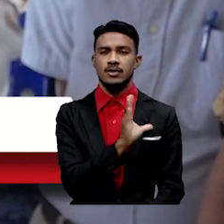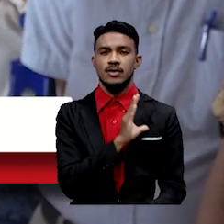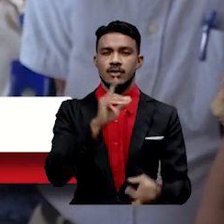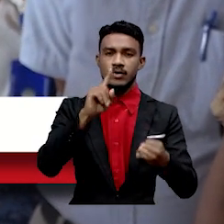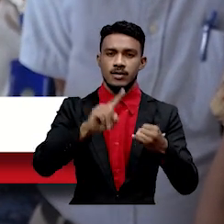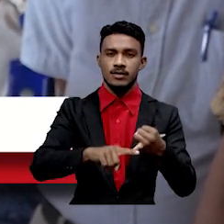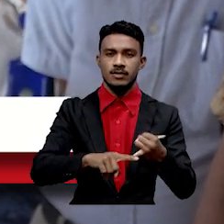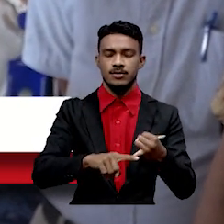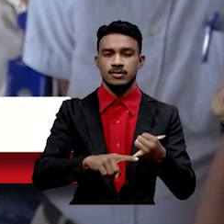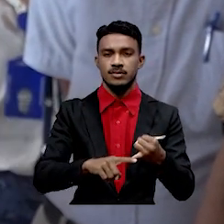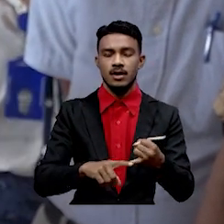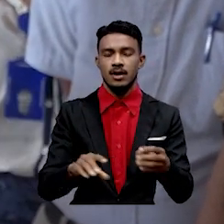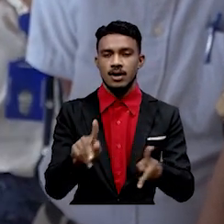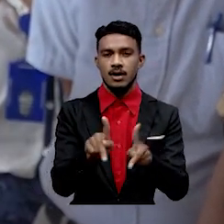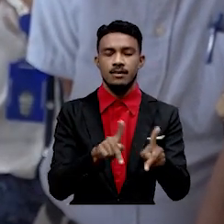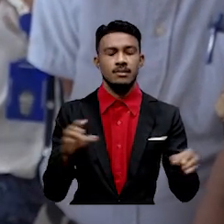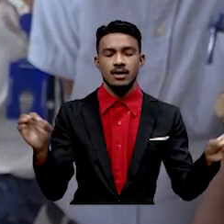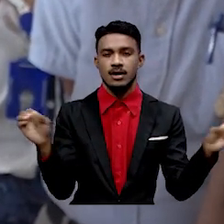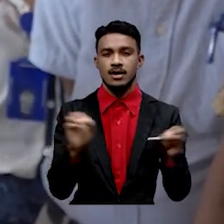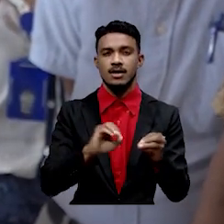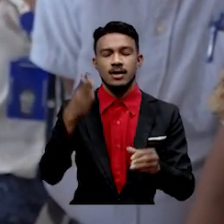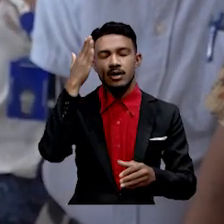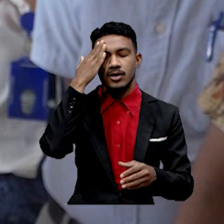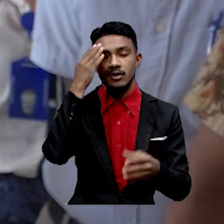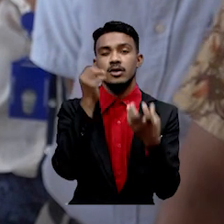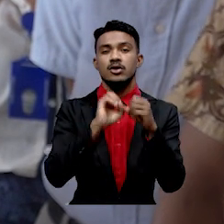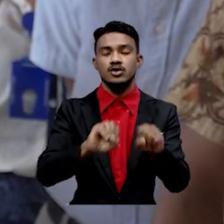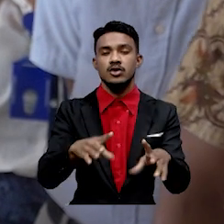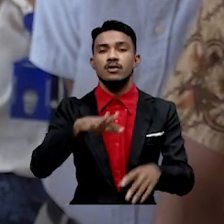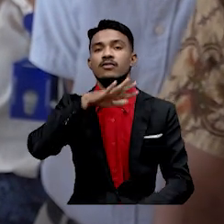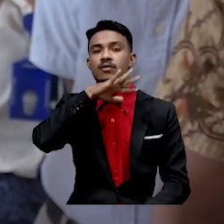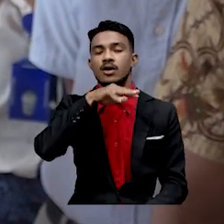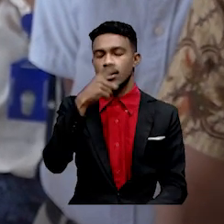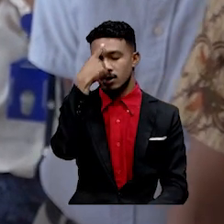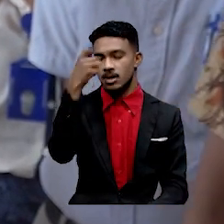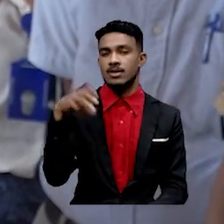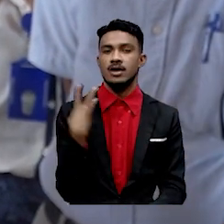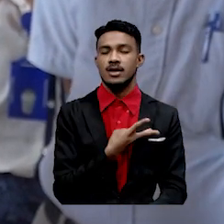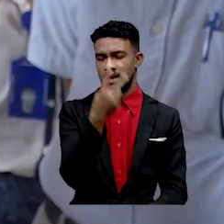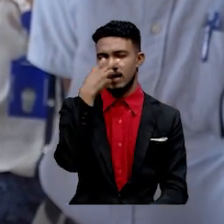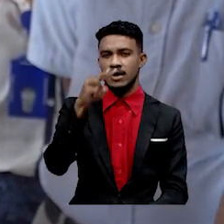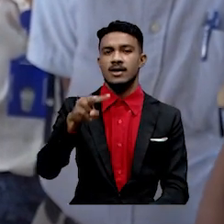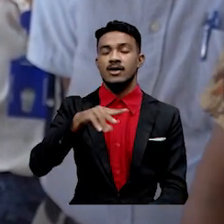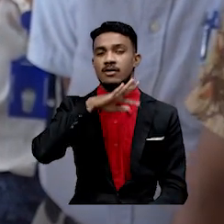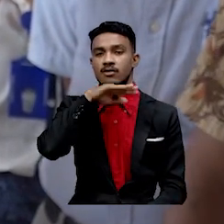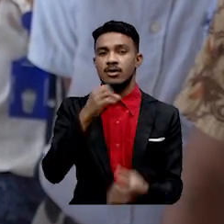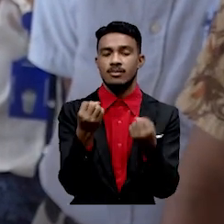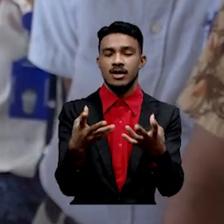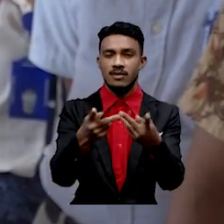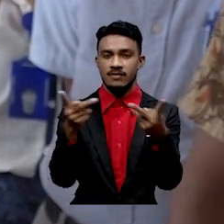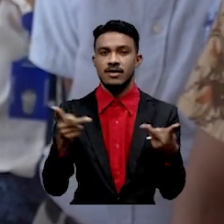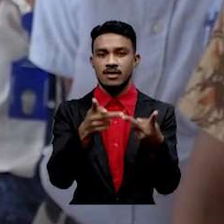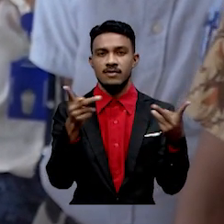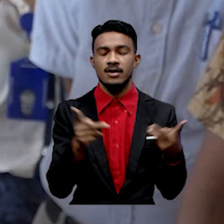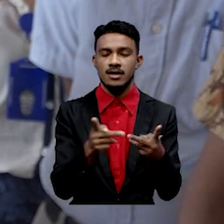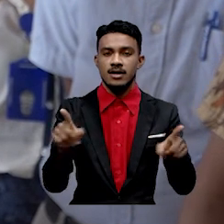katak ema la ia consciência ho di sue lixo. Tamban ema kita hare lixo né namkari ia fatin. Exemplu